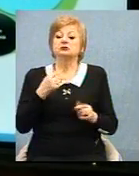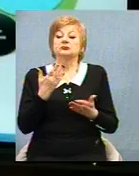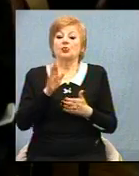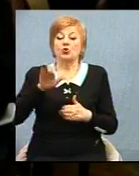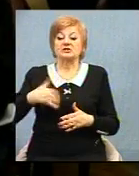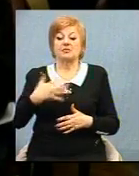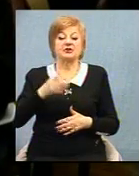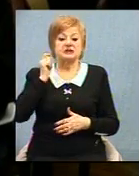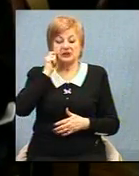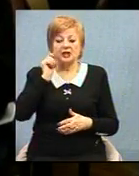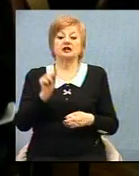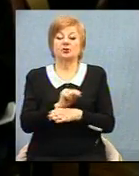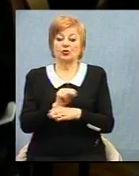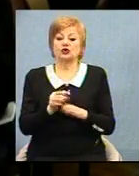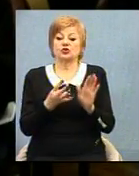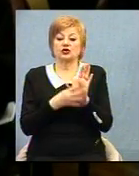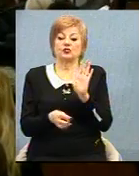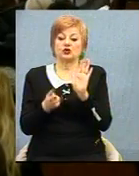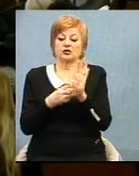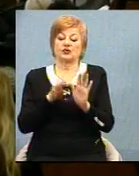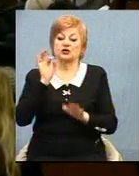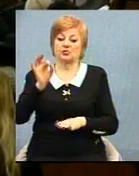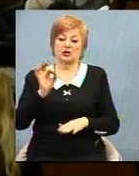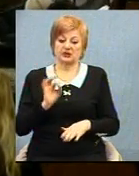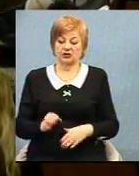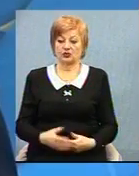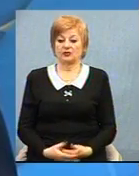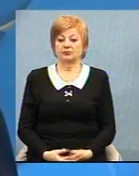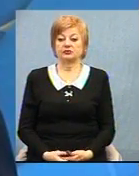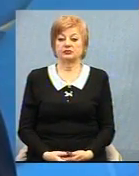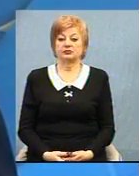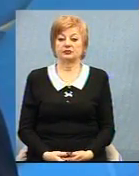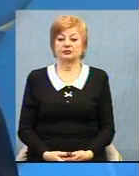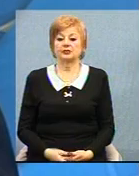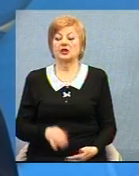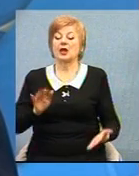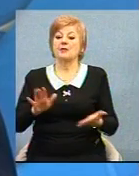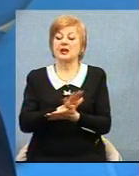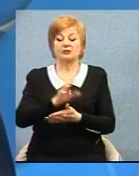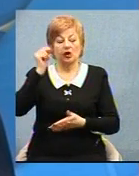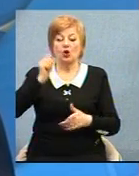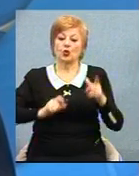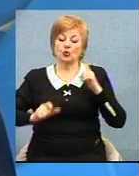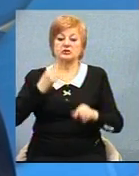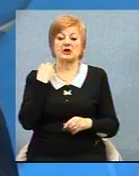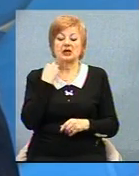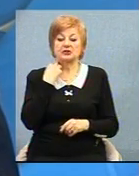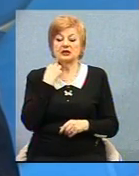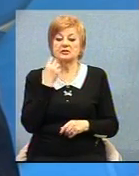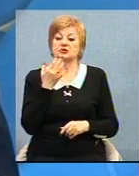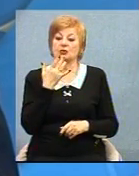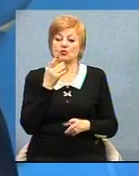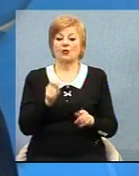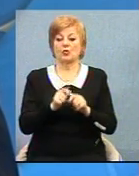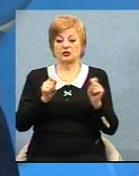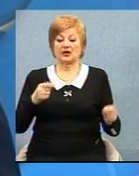50 років, виліковують у 98% випадків. Безкоштовні курси з вивчення англійської мови відкрили в